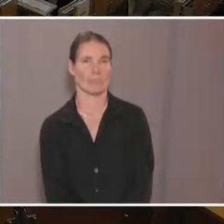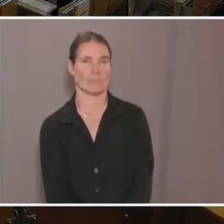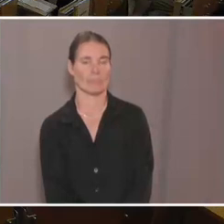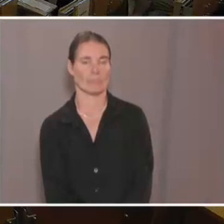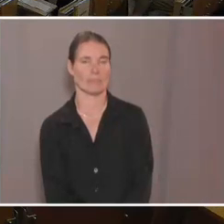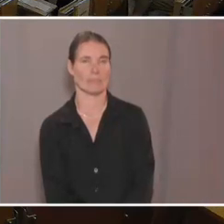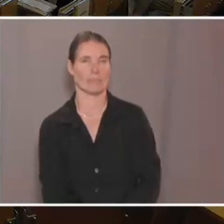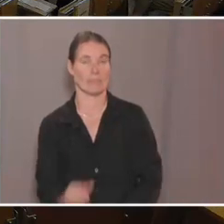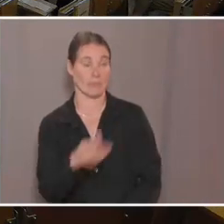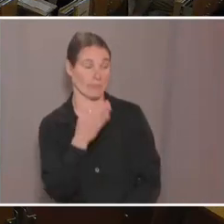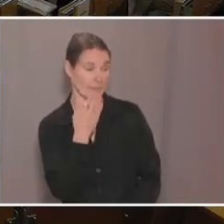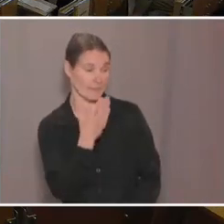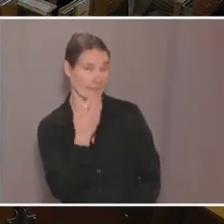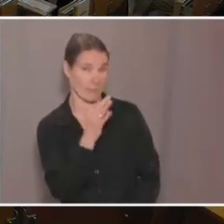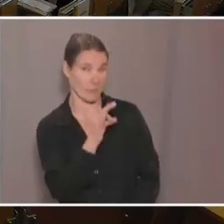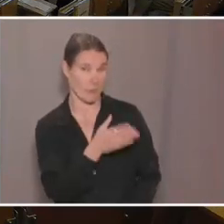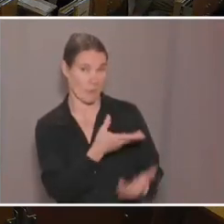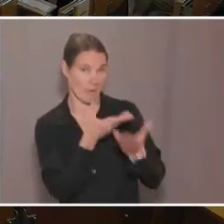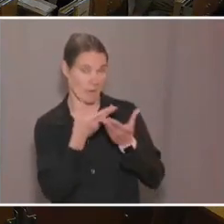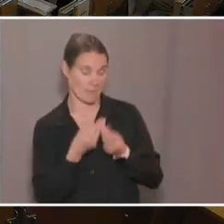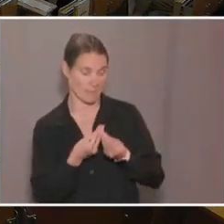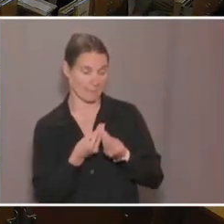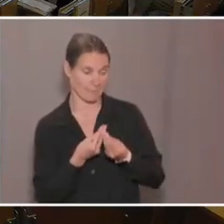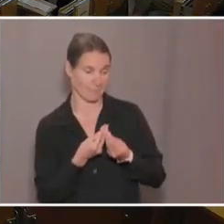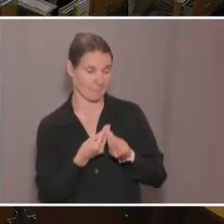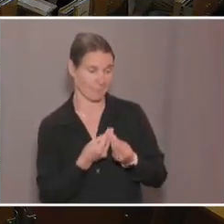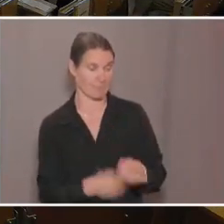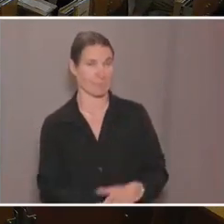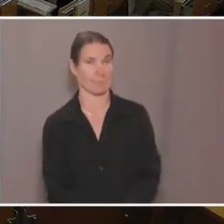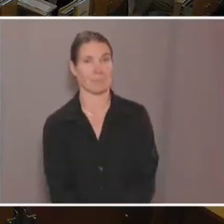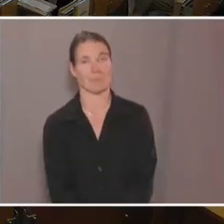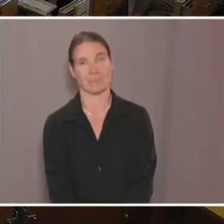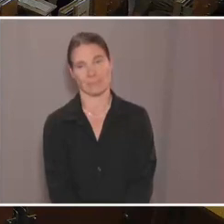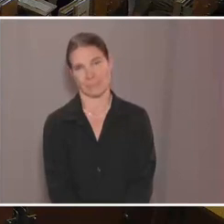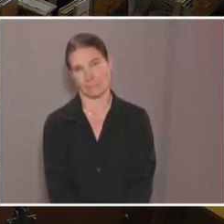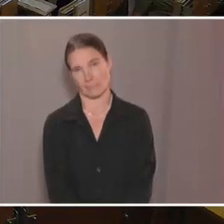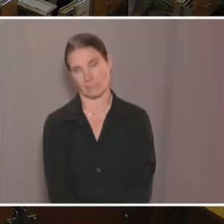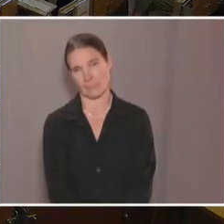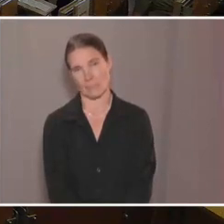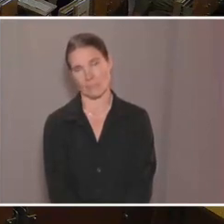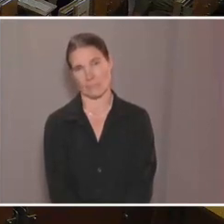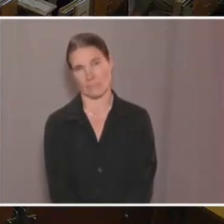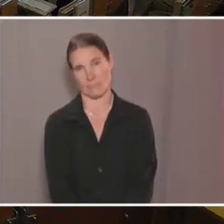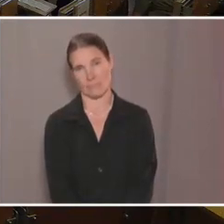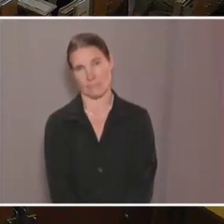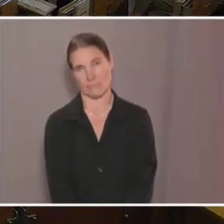Ja, dann vielen Dank für die Übergabe und darf ich Sie, Frau Brady, kurz ans Mikro bitten.